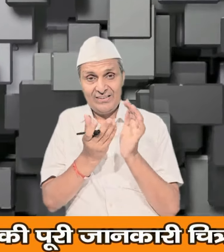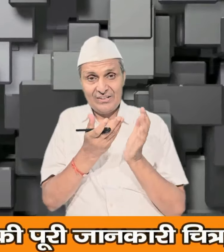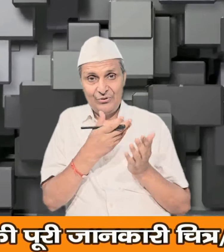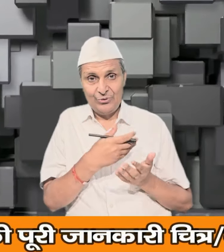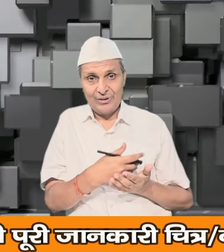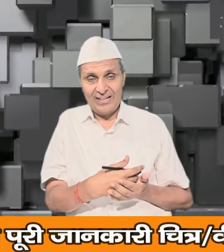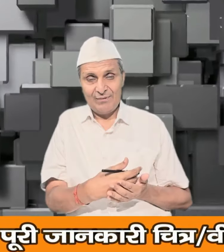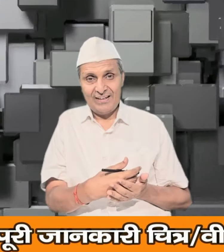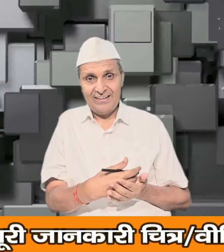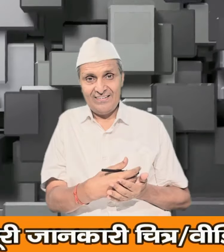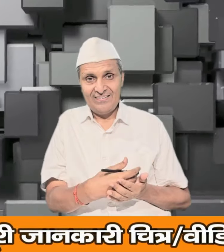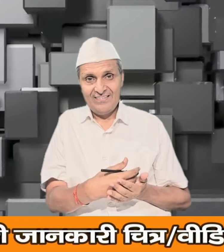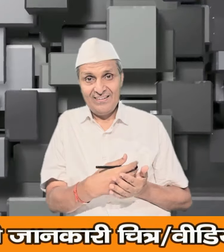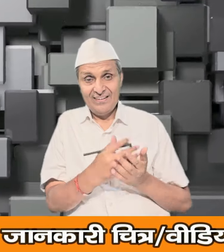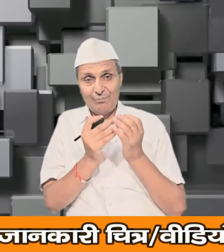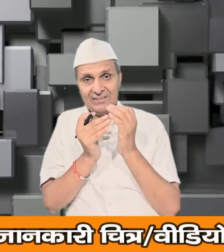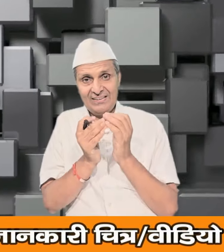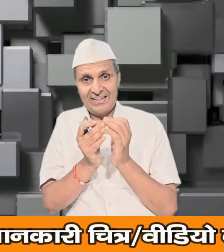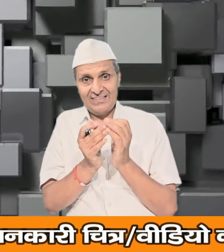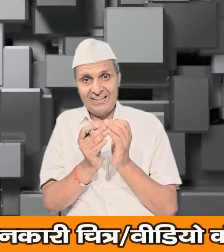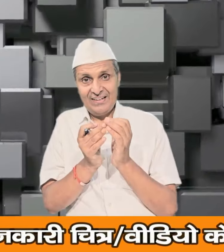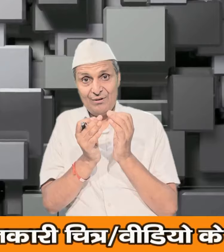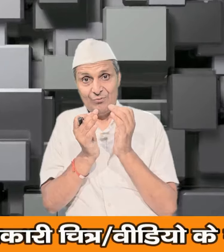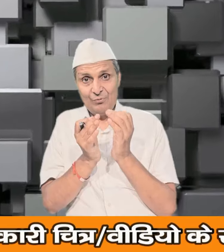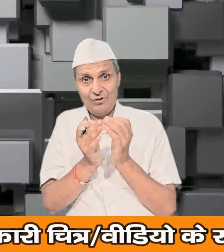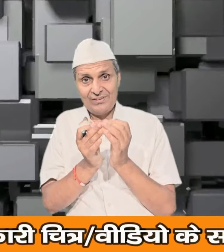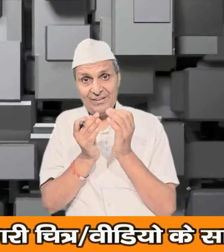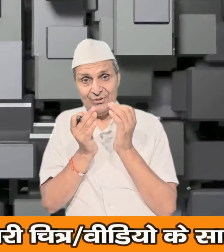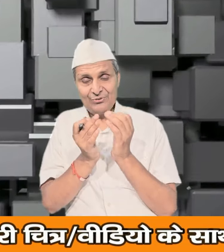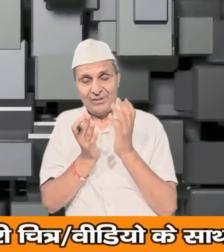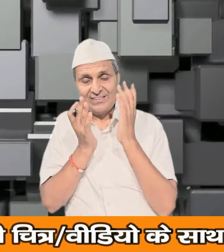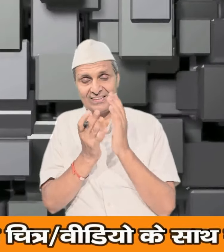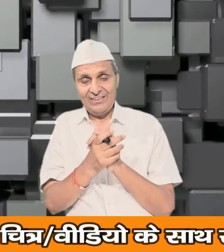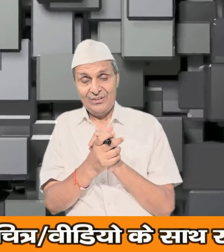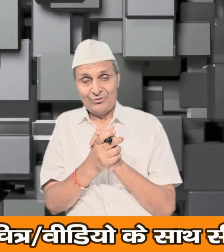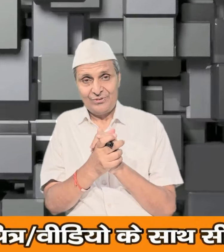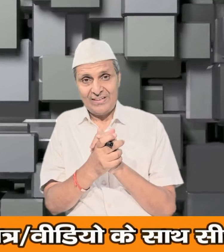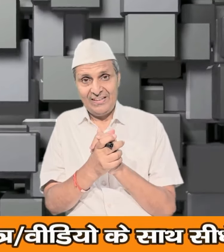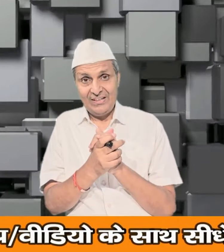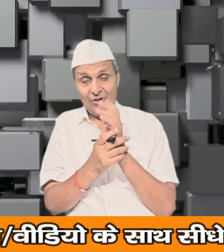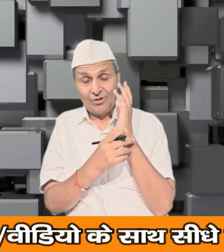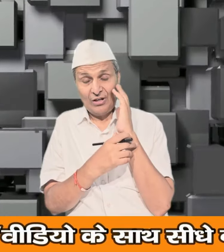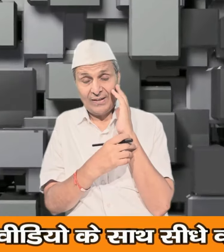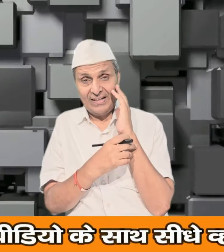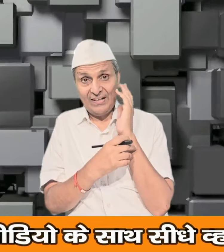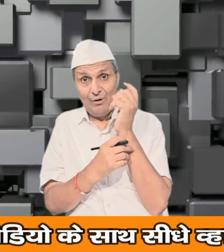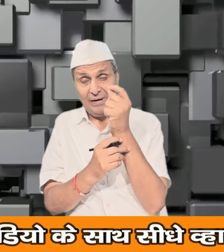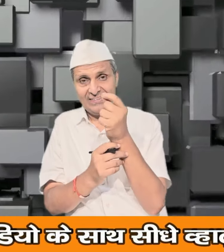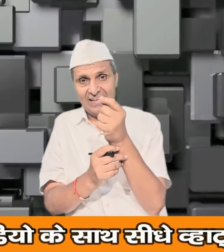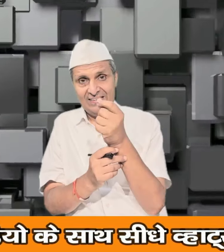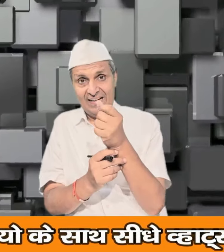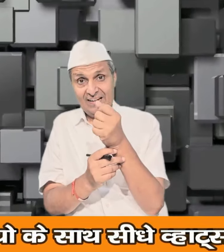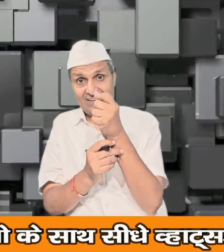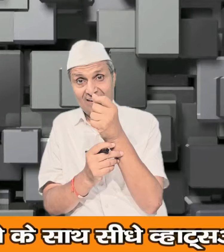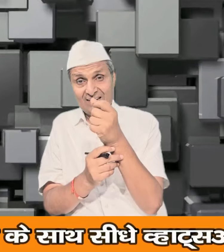तो ऐसा क्यों हो रहा है हमारे यहाँ? ये बात क्लियर करते हैं मुनिपुंग श्री सुधा सागर जी। सुनते जाइए और खबरदार,